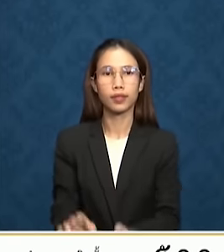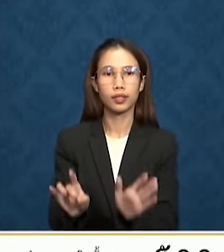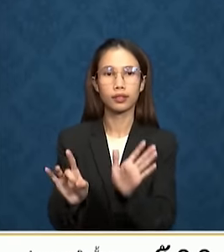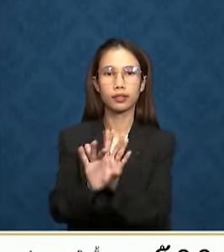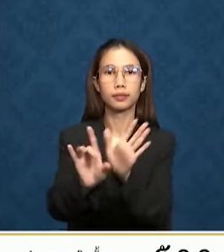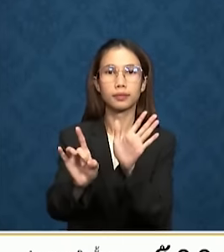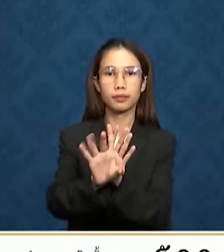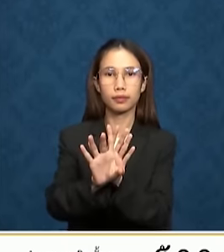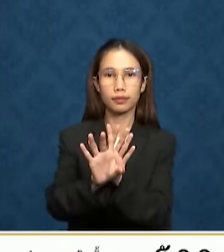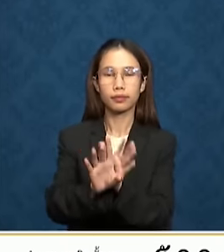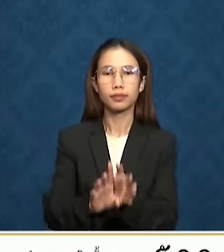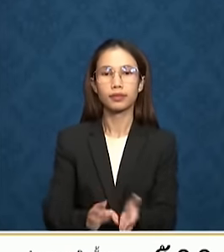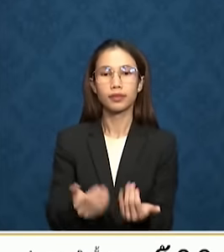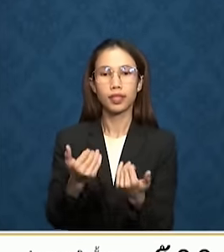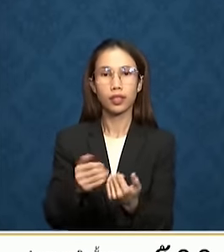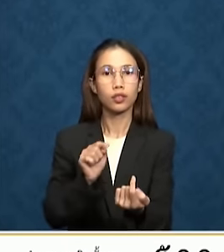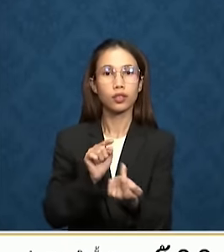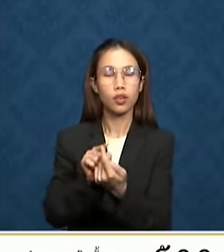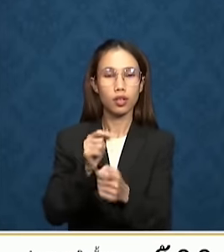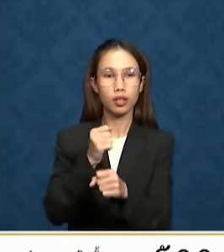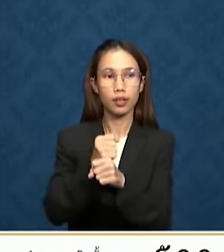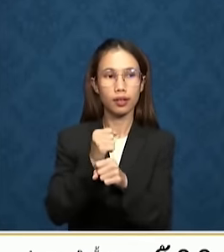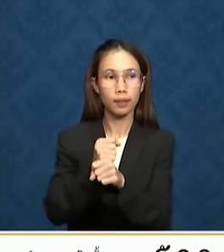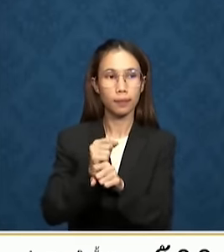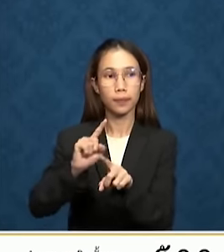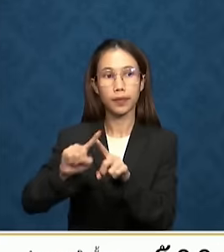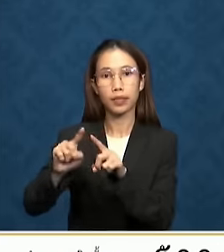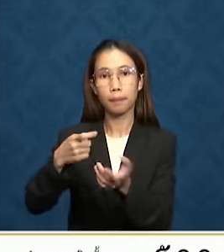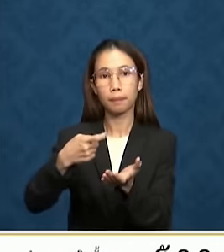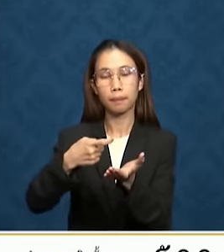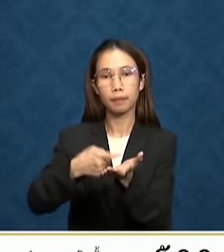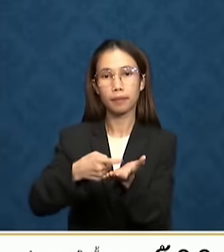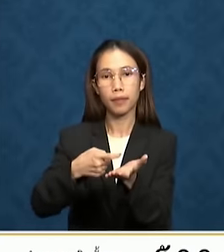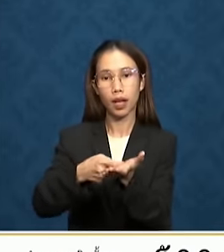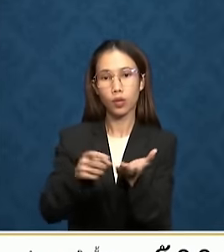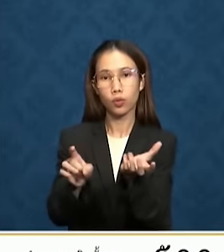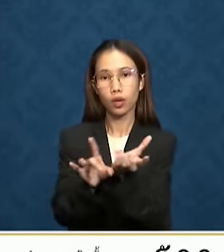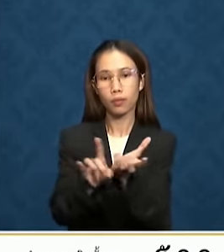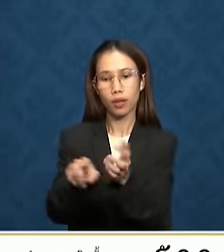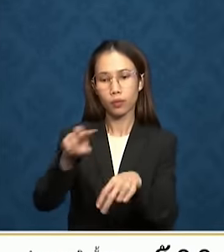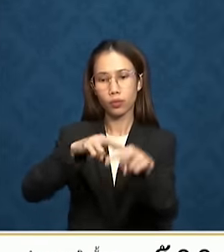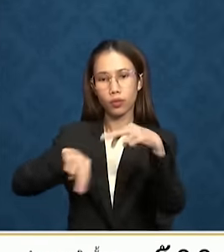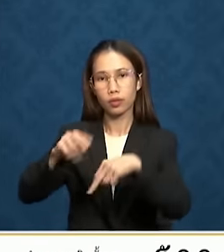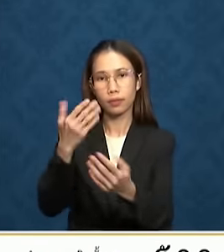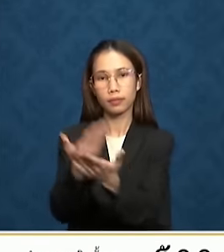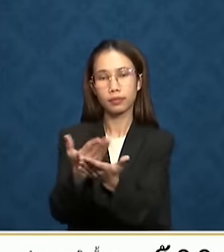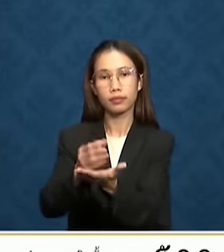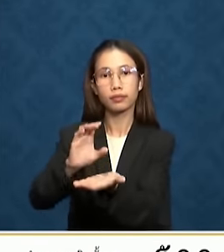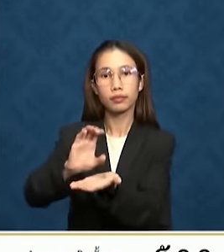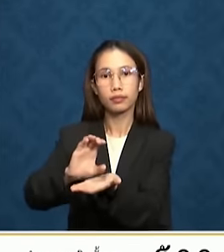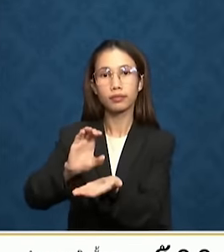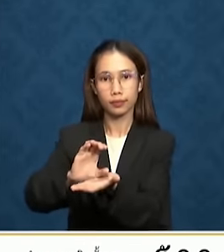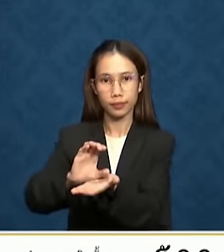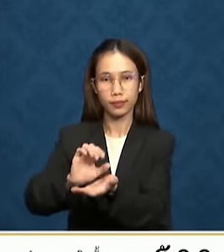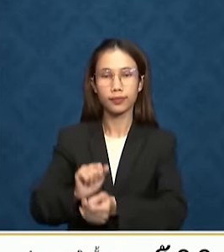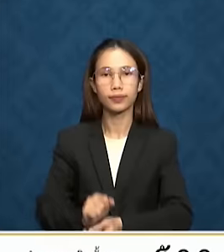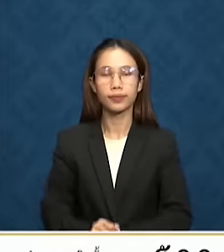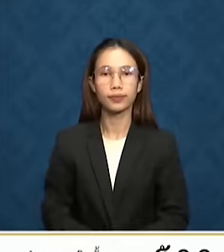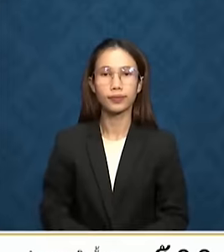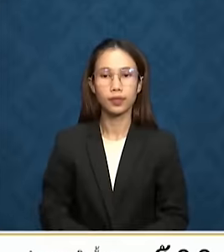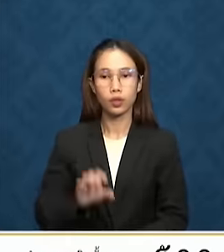ก็เป็นเรื่องเกี่ยวกับความโปร่งใสเรื่องเกี่ยวกับการประกันคุณภาพแล้วก็การตรวจสอบของงบประมาณตรงนี้นี่